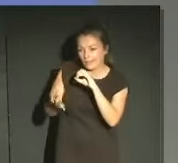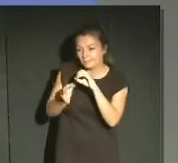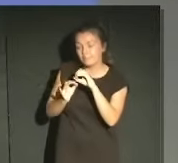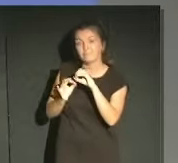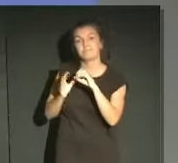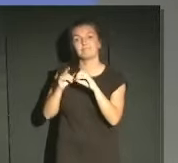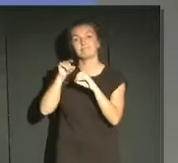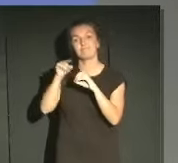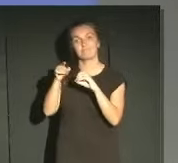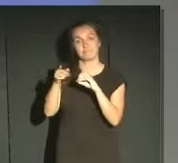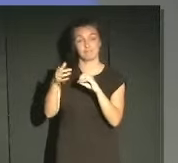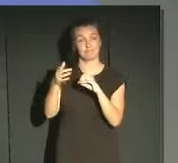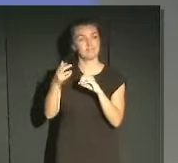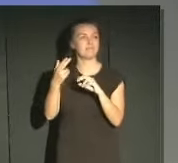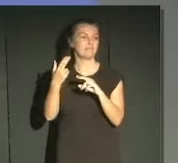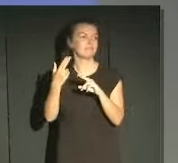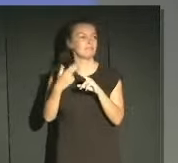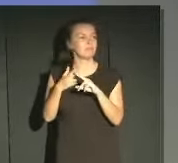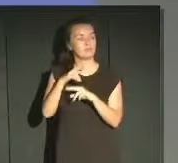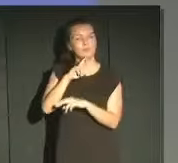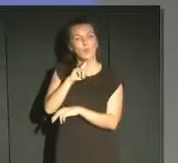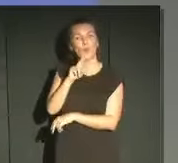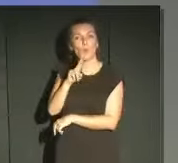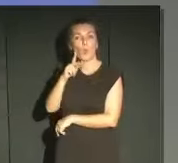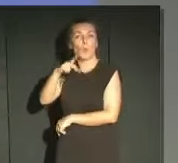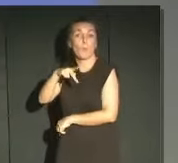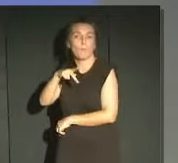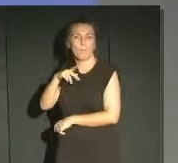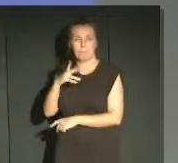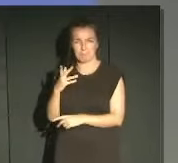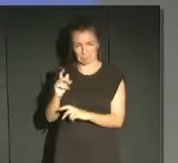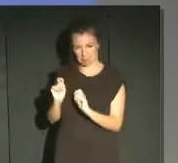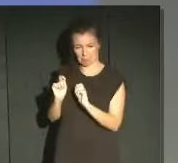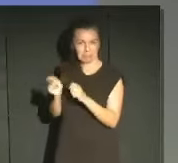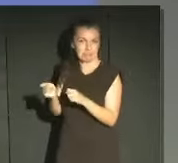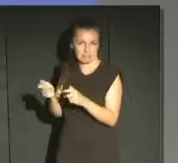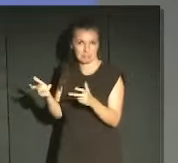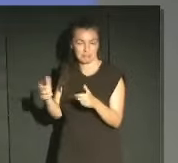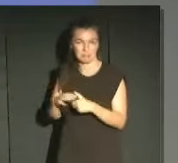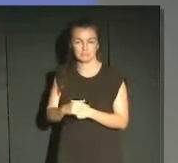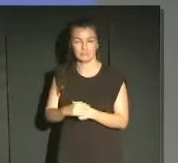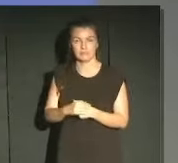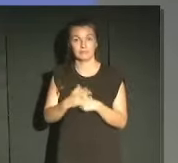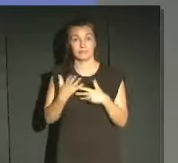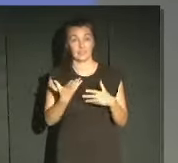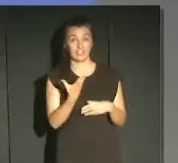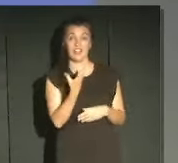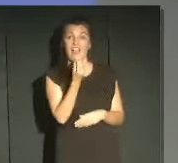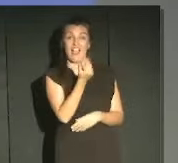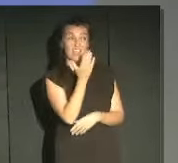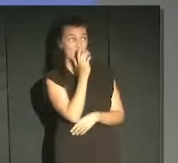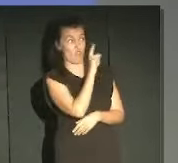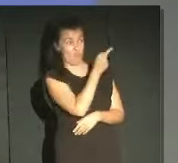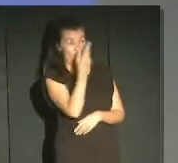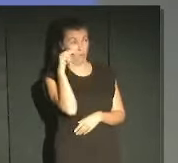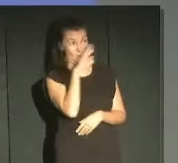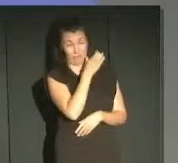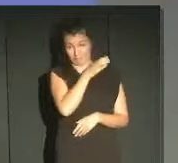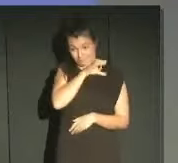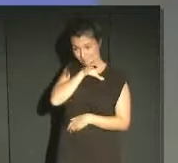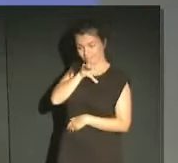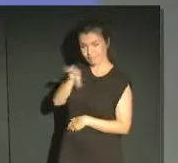ultrapériphérique par que c'est comme ça qu'on nous appelle de Fond Européen